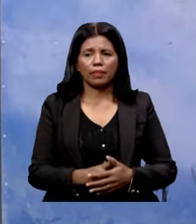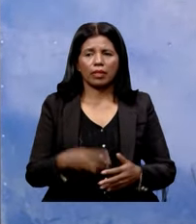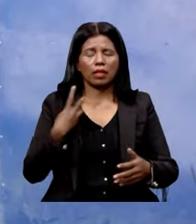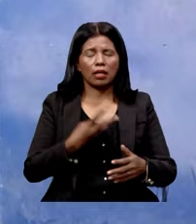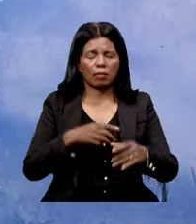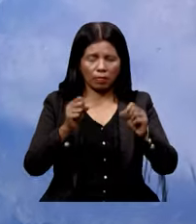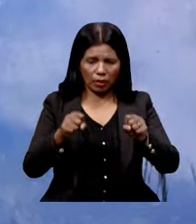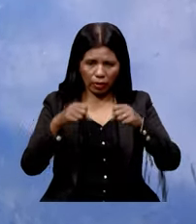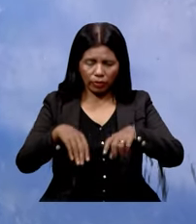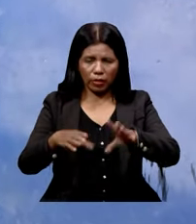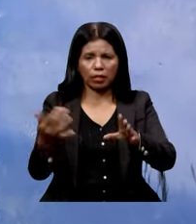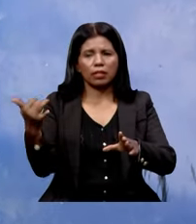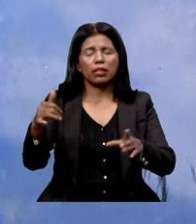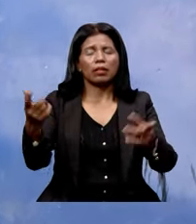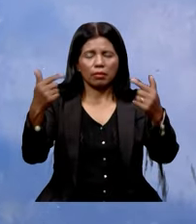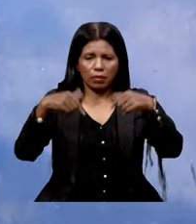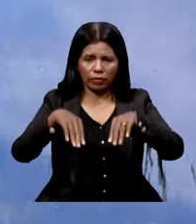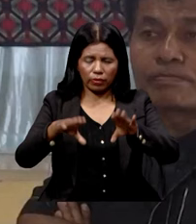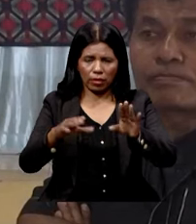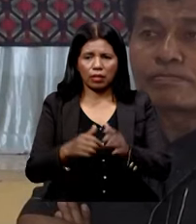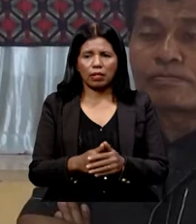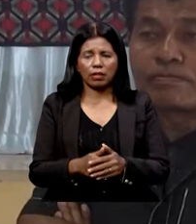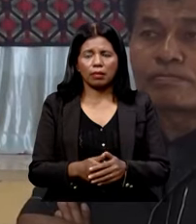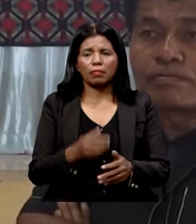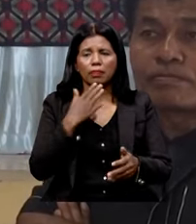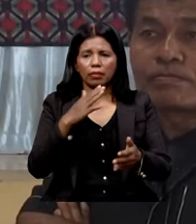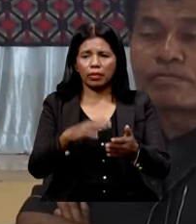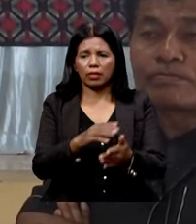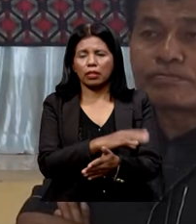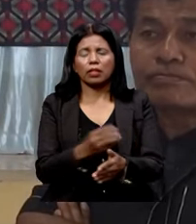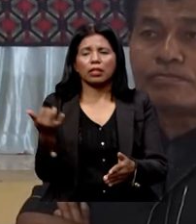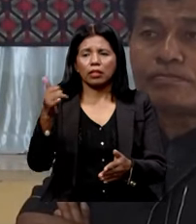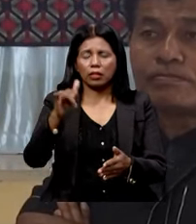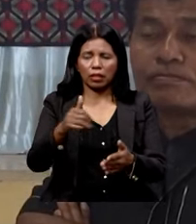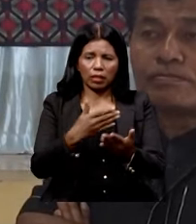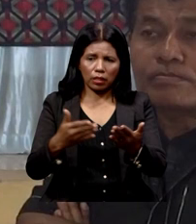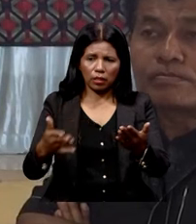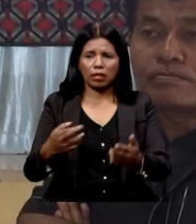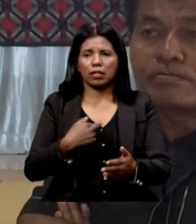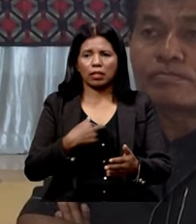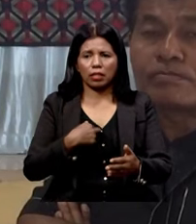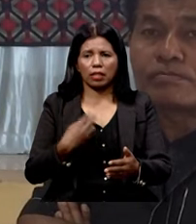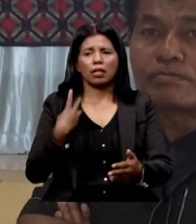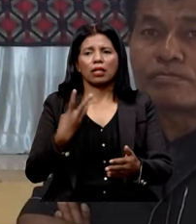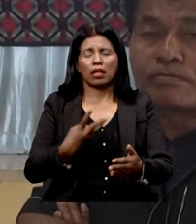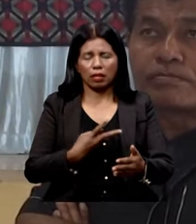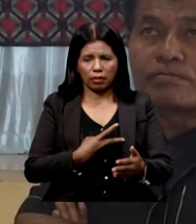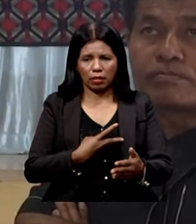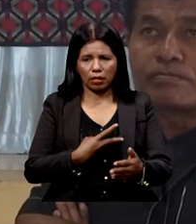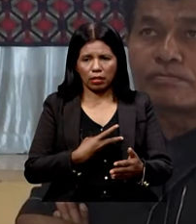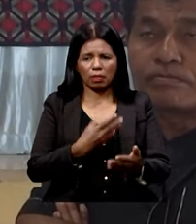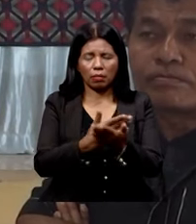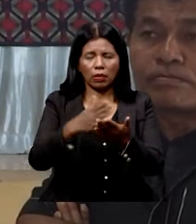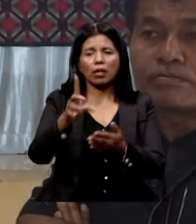fa mai be sira mak mai fa Aat lidang sirenya sasang rasik mak aminnya ami baso sai